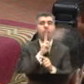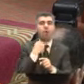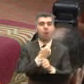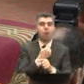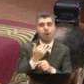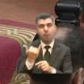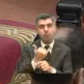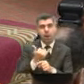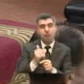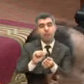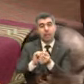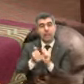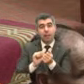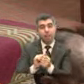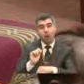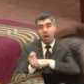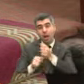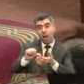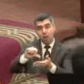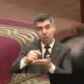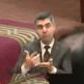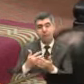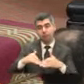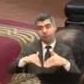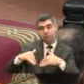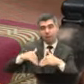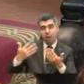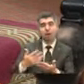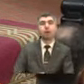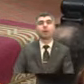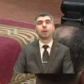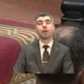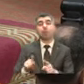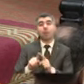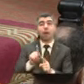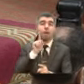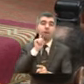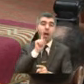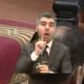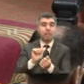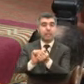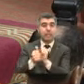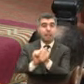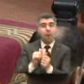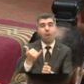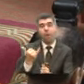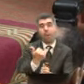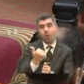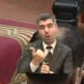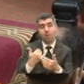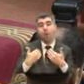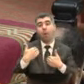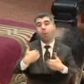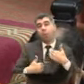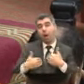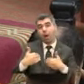تطوير الرياضة بالعالم القروي والإحياء الهامشية، تطوير الرياضة كذلك النسوية، بالإضافة للاهتمام برياضة الأشخاص ذوي